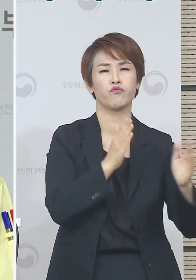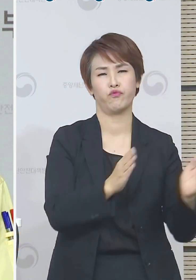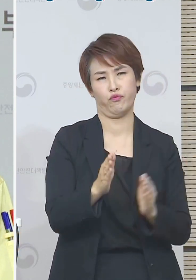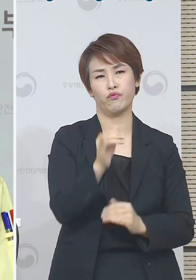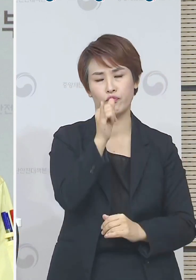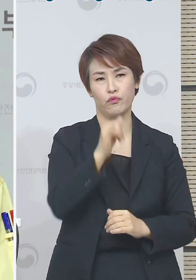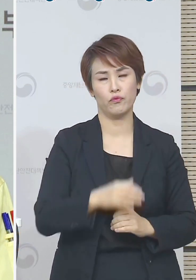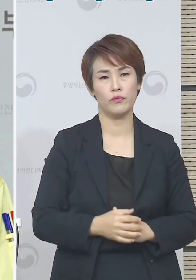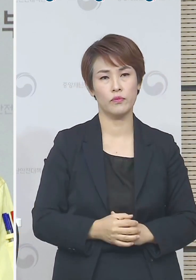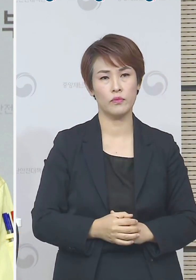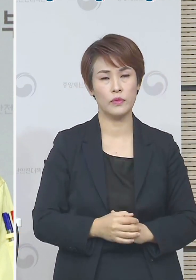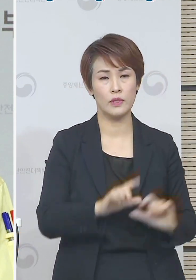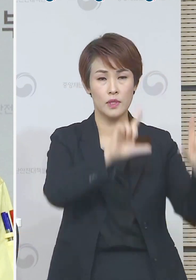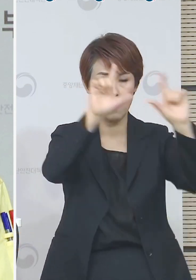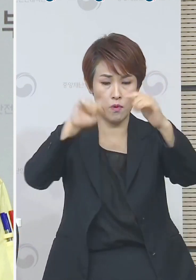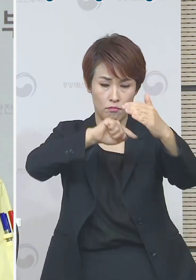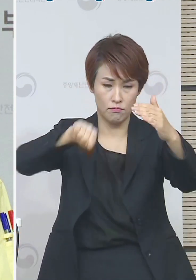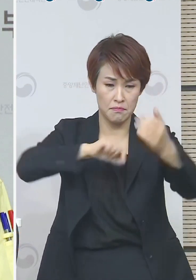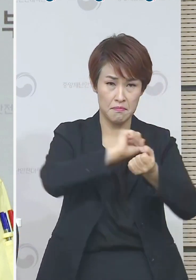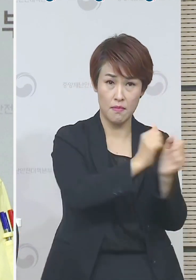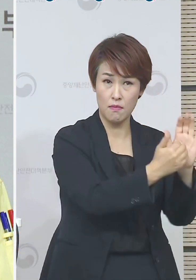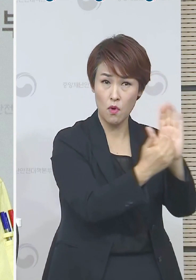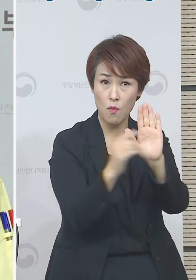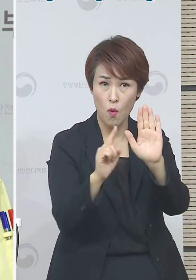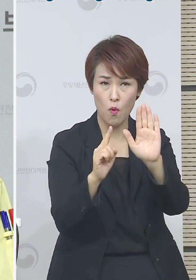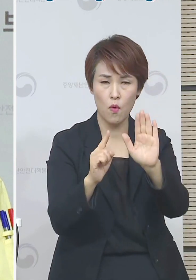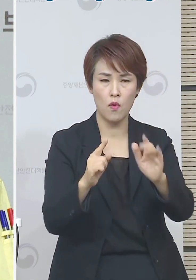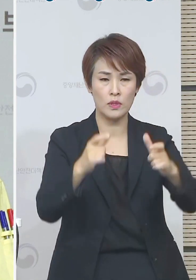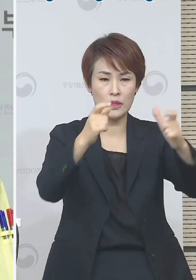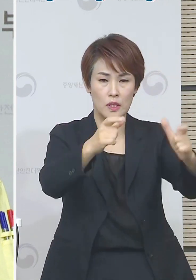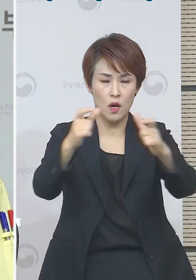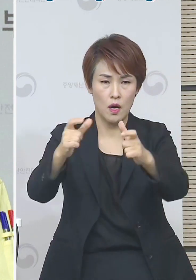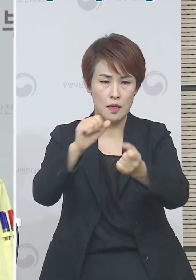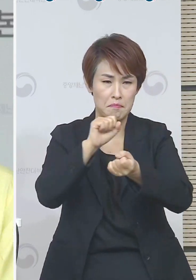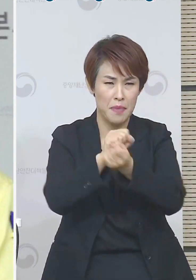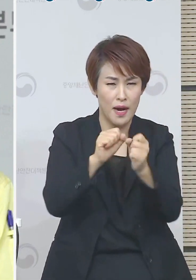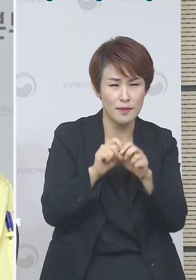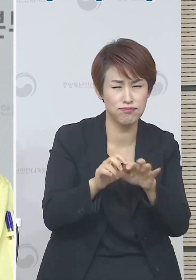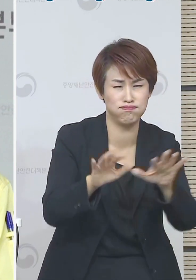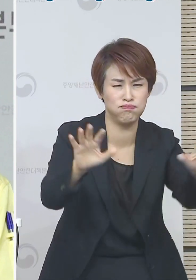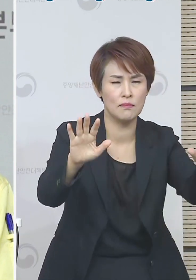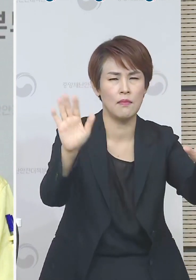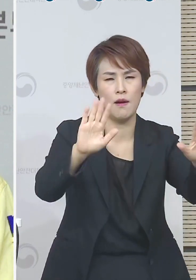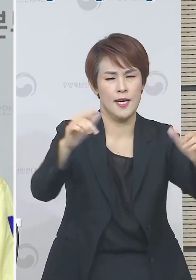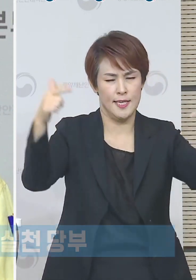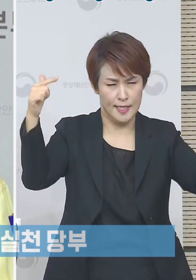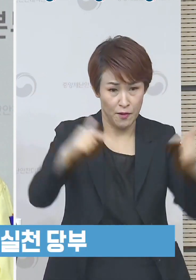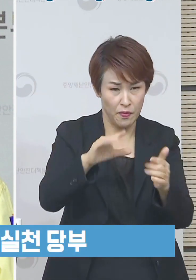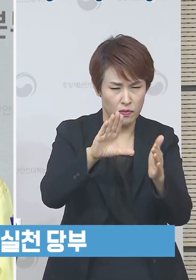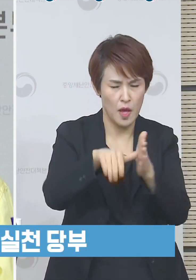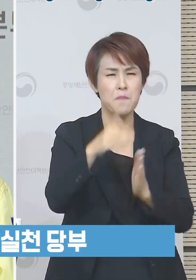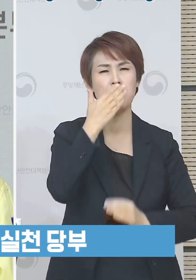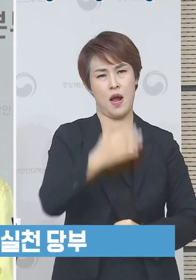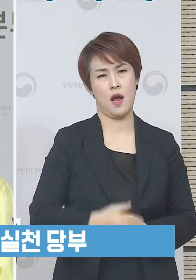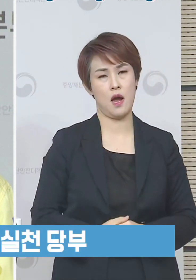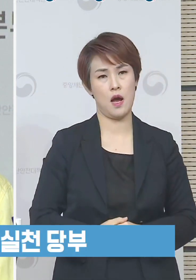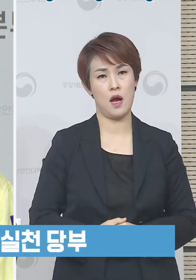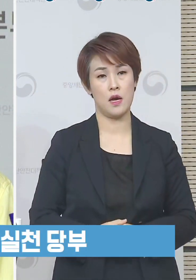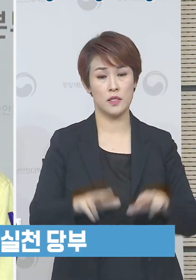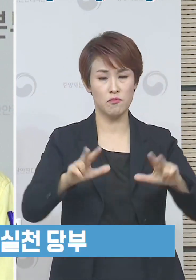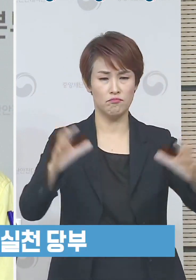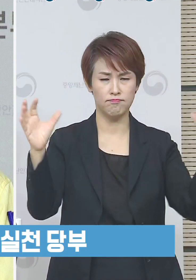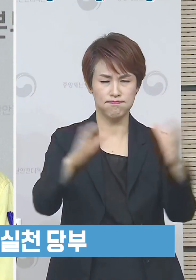다만 생활방역 체계는 지역사회 전파가 대규모 감소하는 경우 가능한 것이므로 현재의